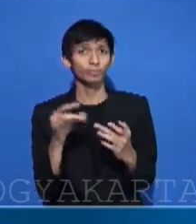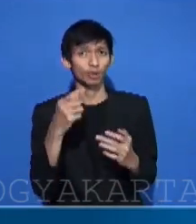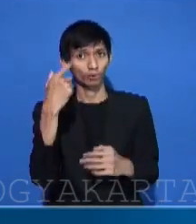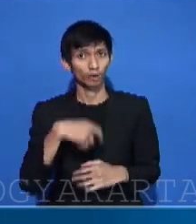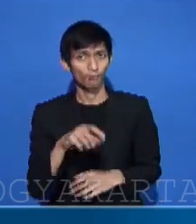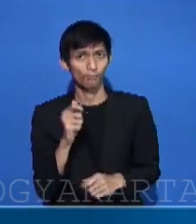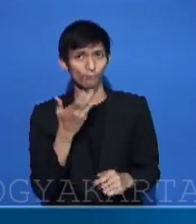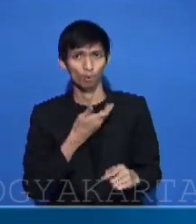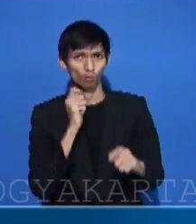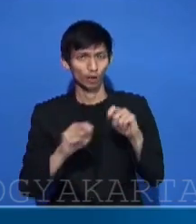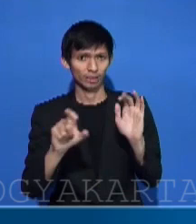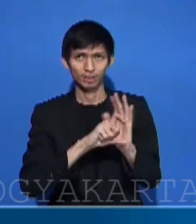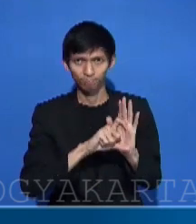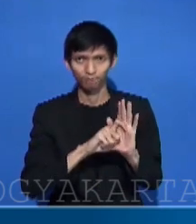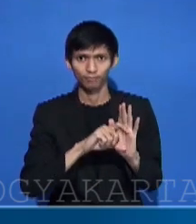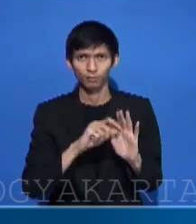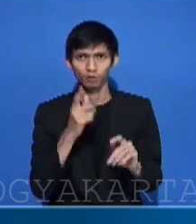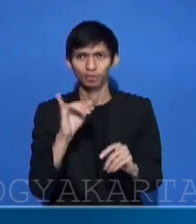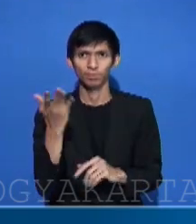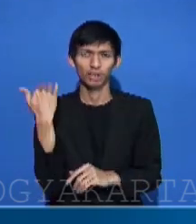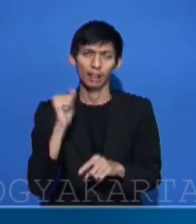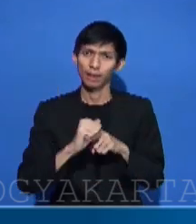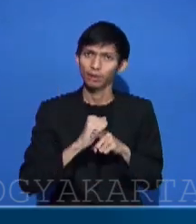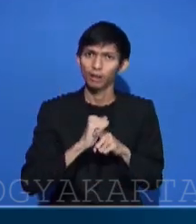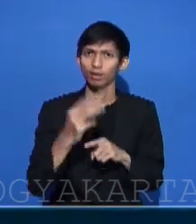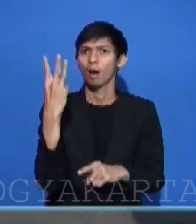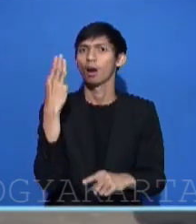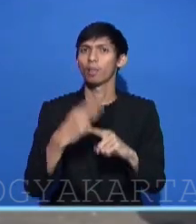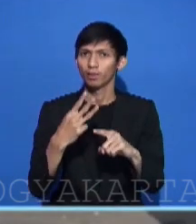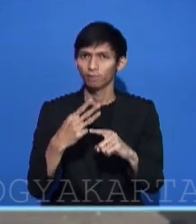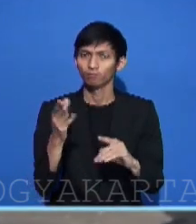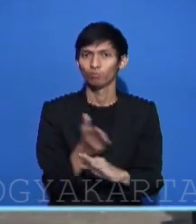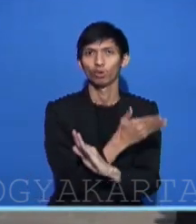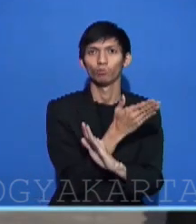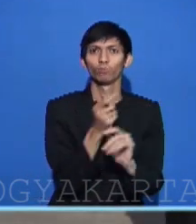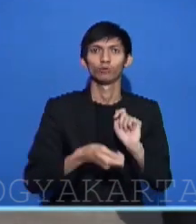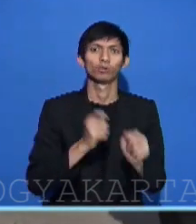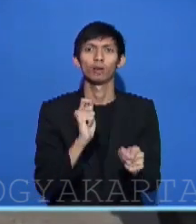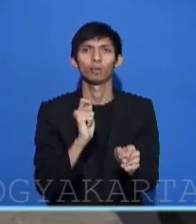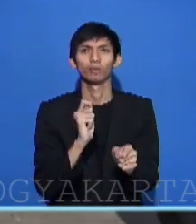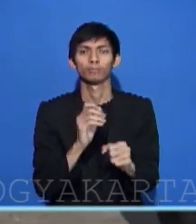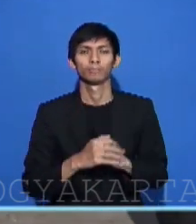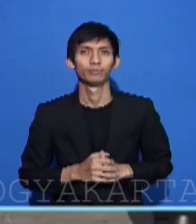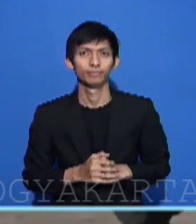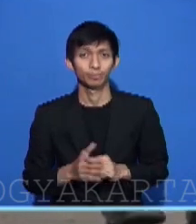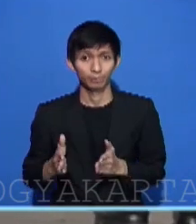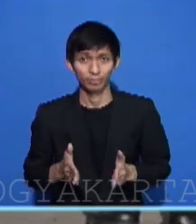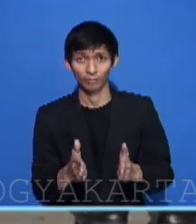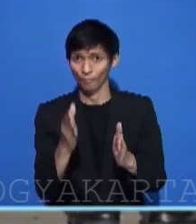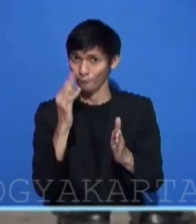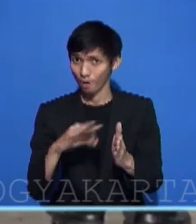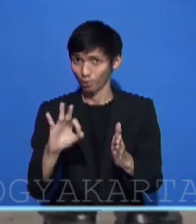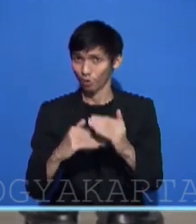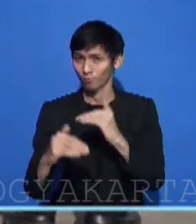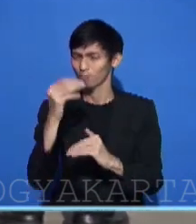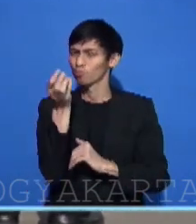SIM C mengaku sebelumnya telah melakukan latihan sebanyak tiga kali sebelum praktek uji resmi rute baru ini dinilai lebih